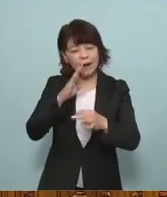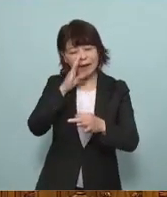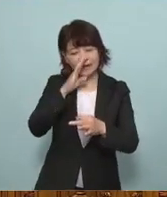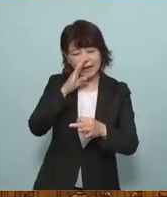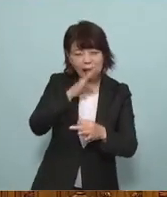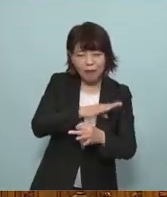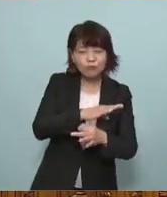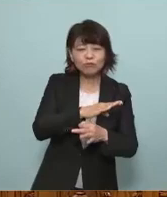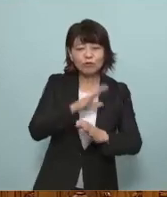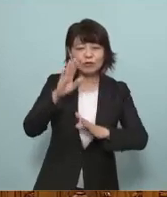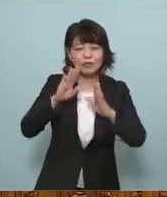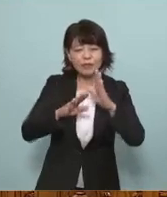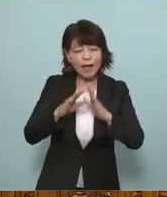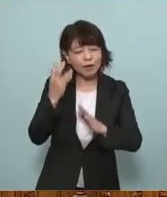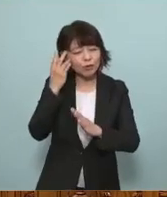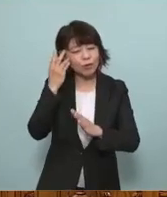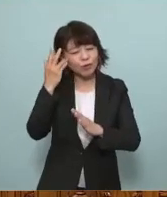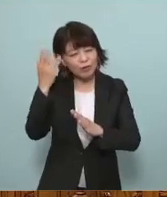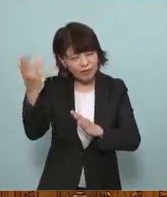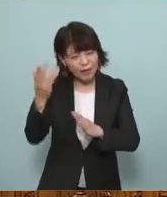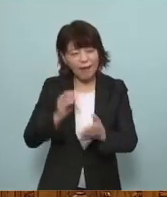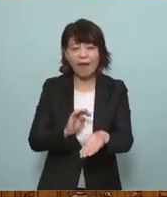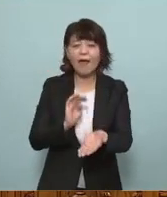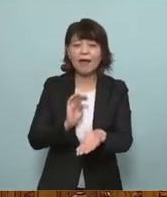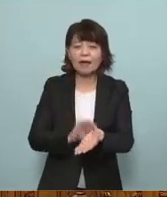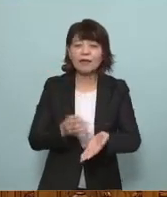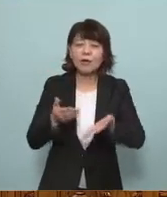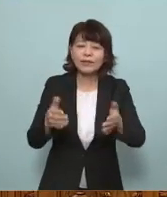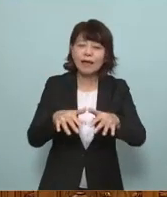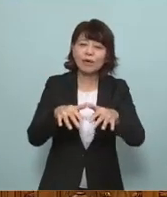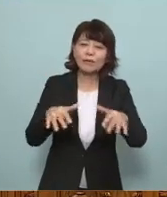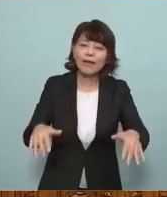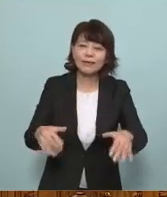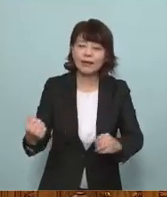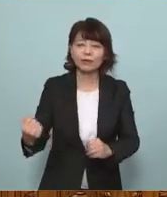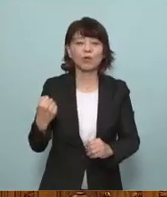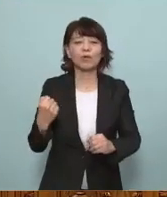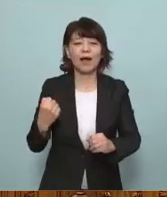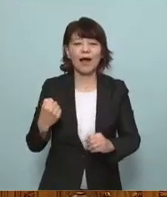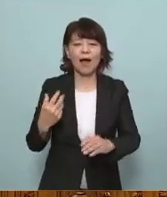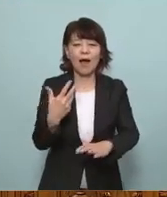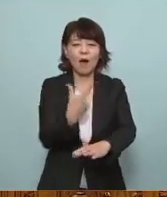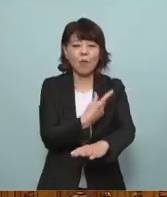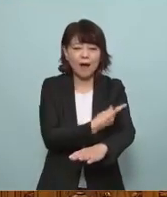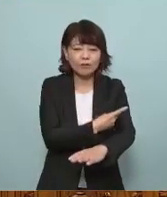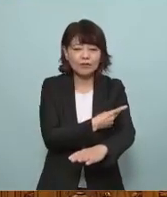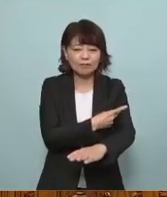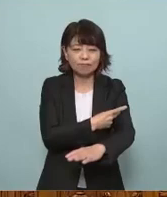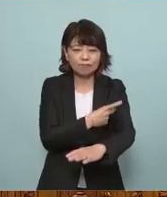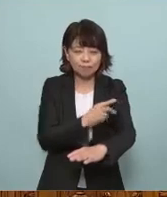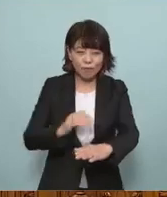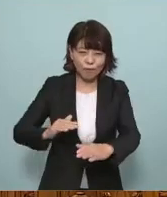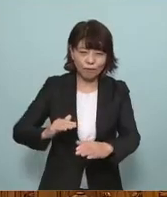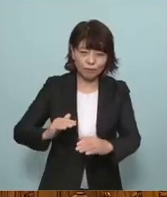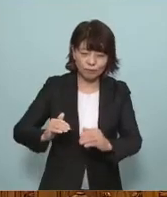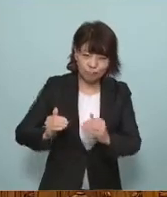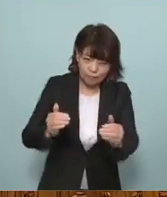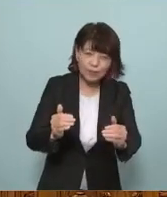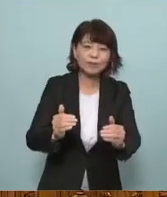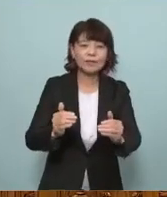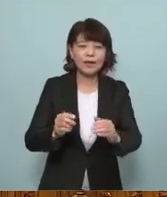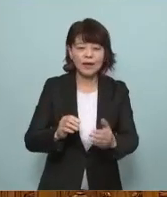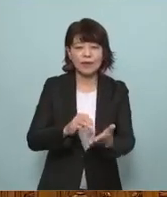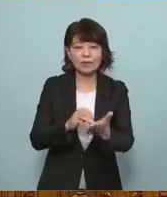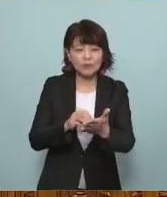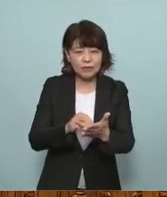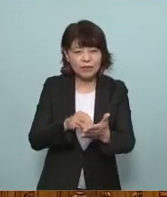して、医療提供体制の強化やワクチン接種の促進、治療薬の確保に万全を期し、経済